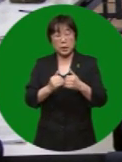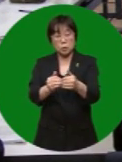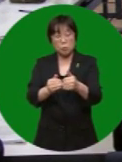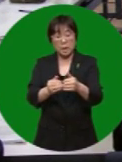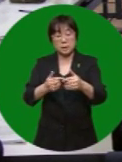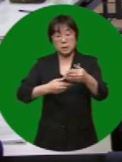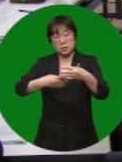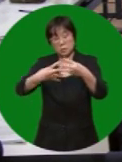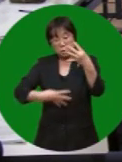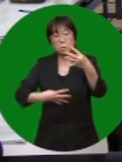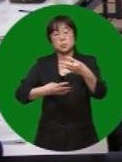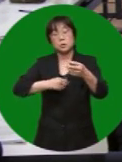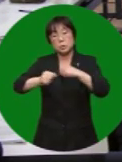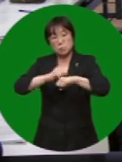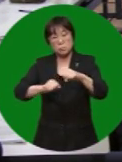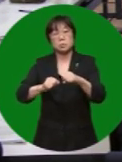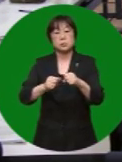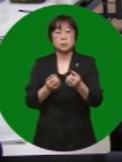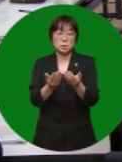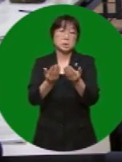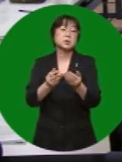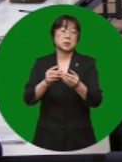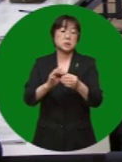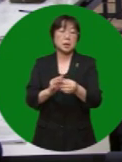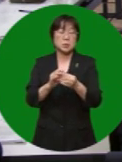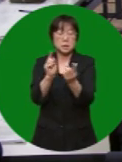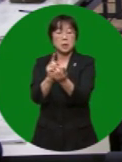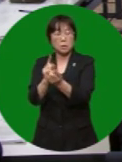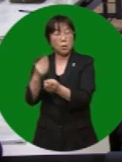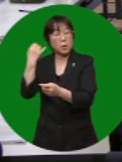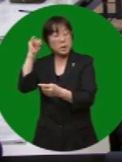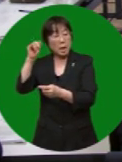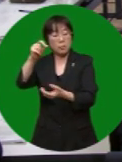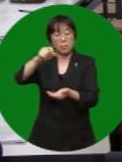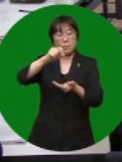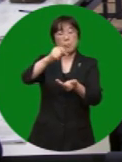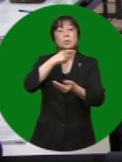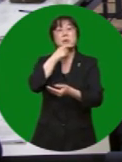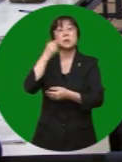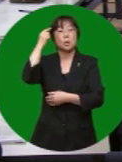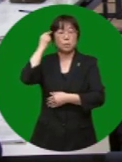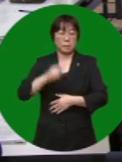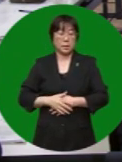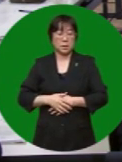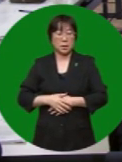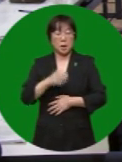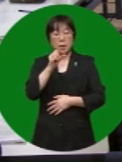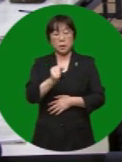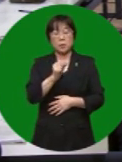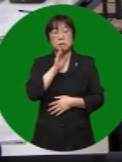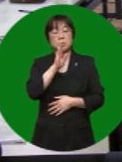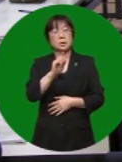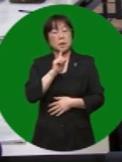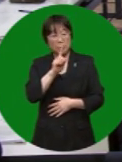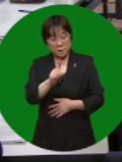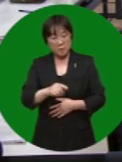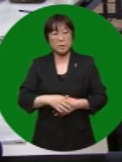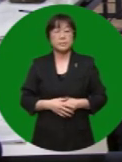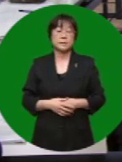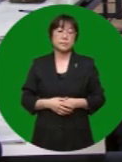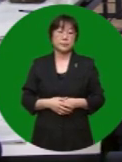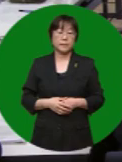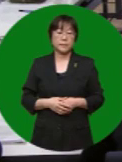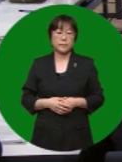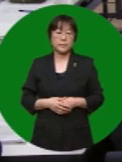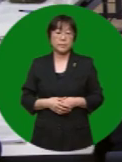撃つための対策をぜひどしどしとご提案をいただければと思います。どうぞよろしくお願いをいたします。